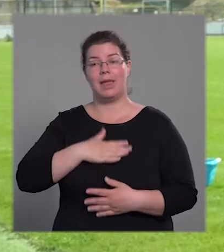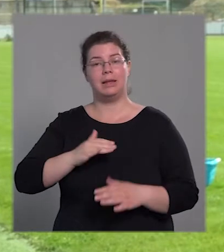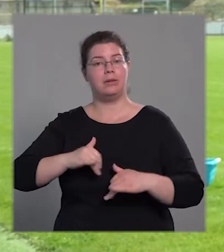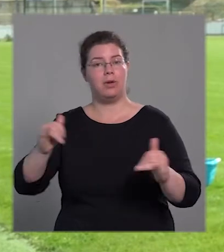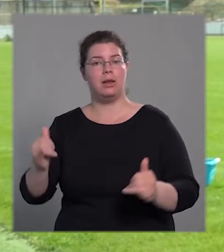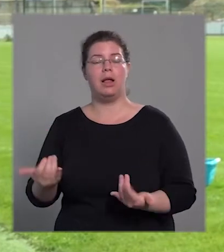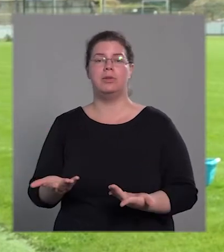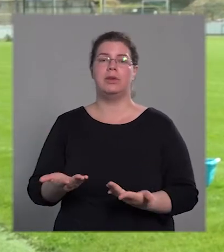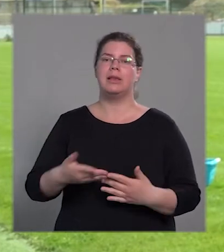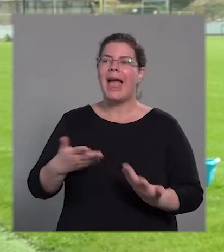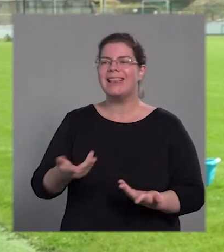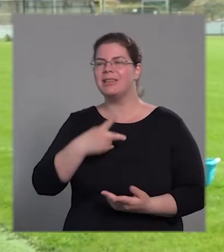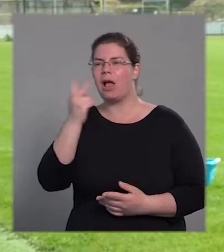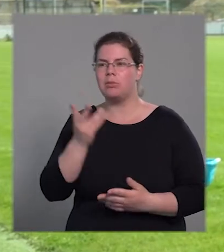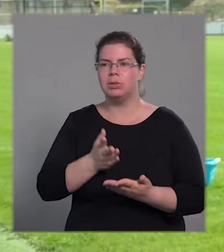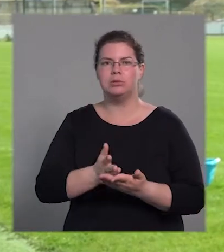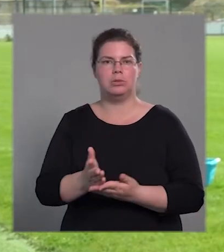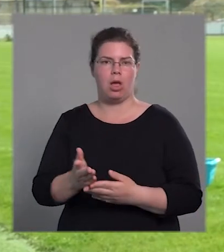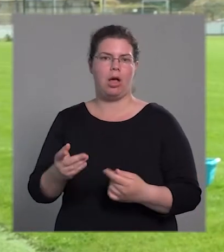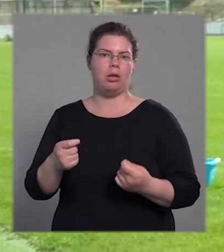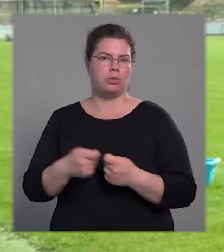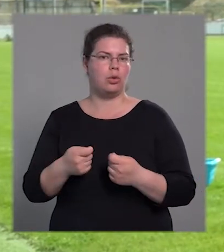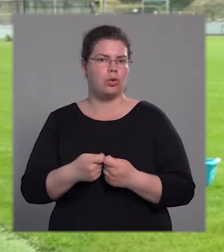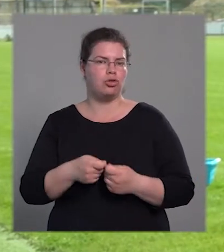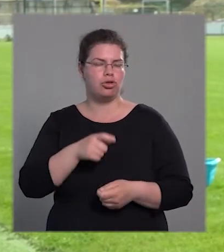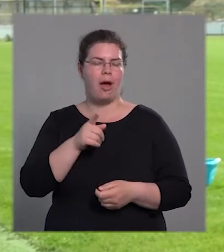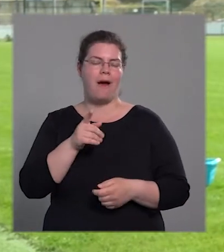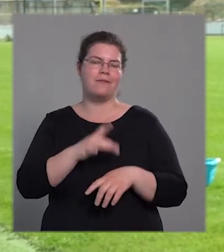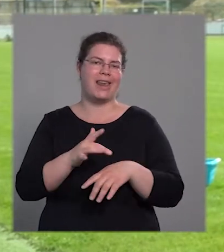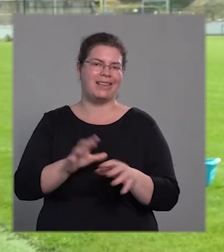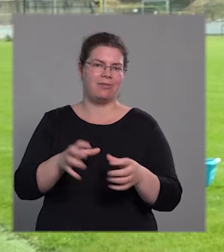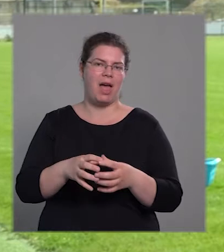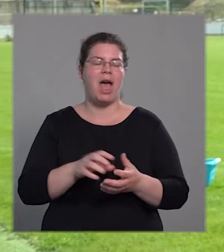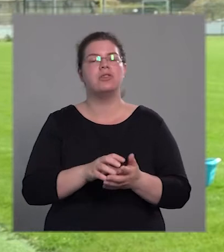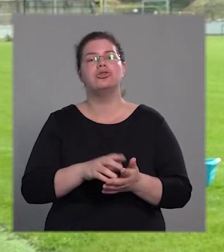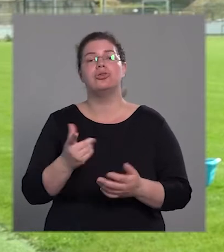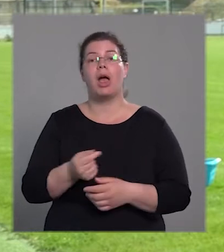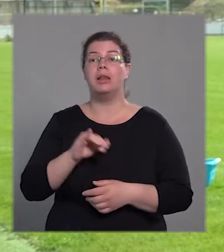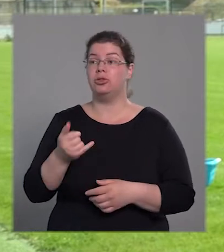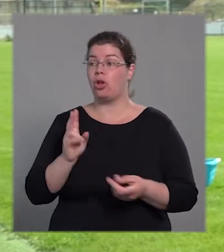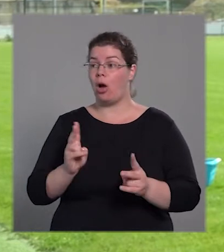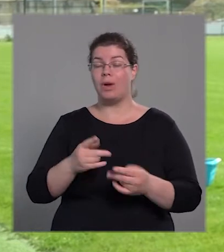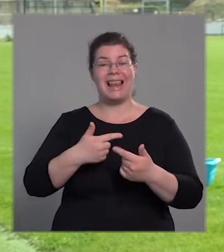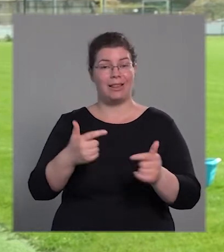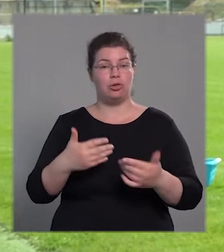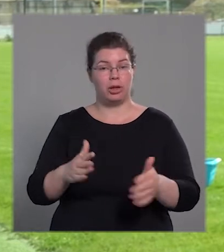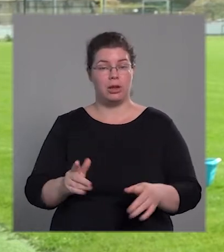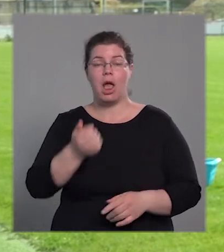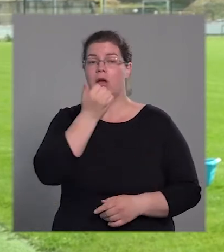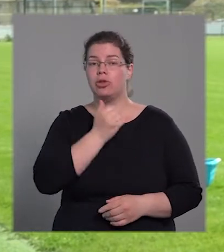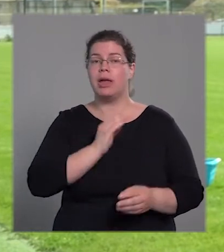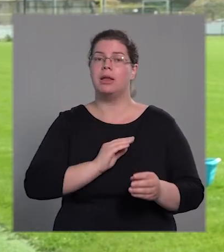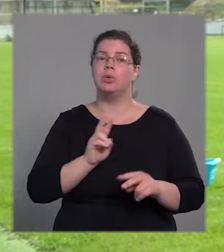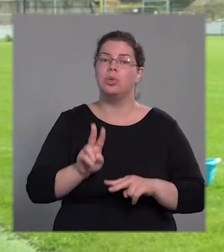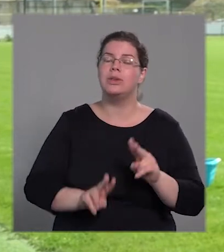mindenképpen a szakmai vonal az közös ugyanúgy a Ferencvárossal, és természetesen amint lehetőség nyílik, a saját utánpótlásunkból